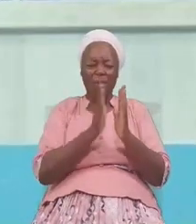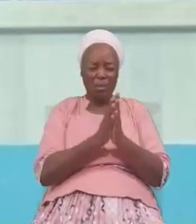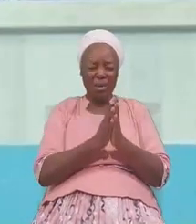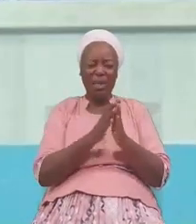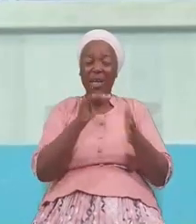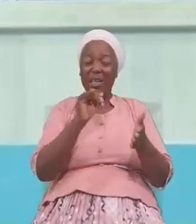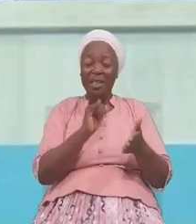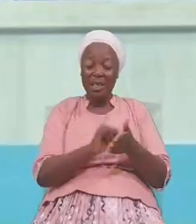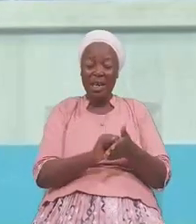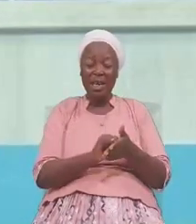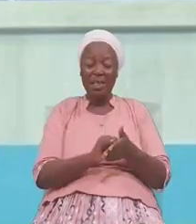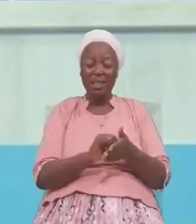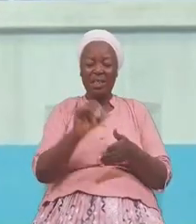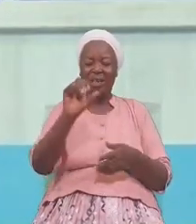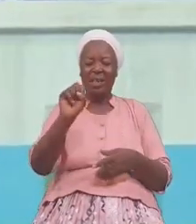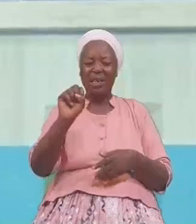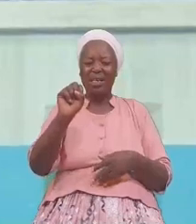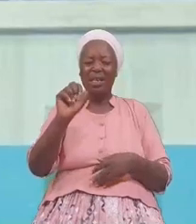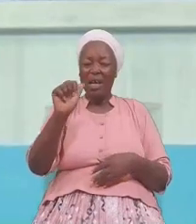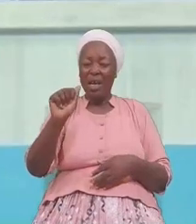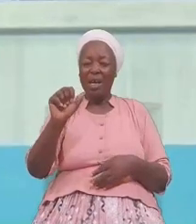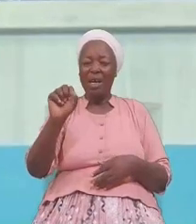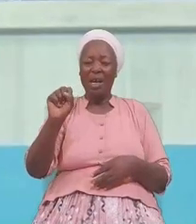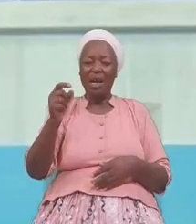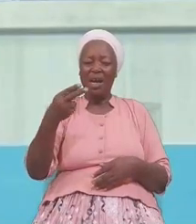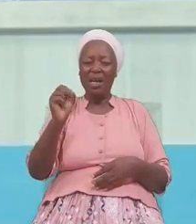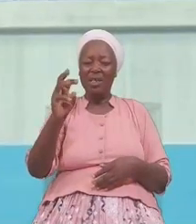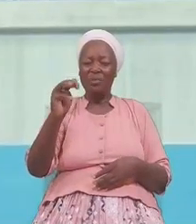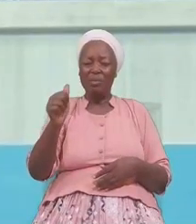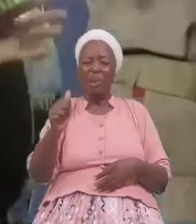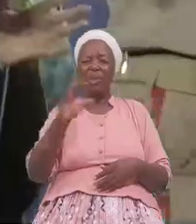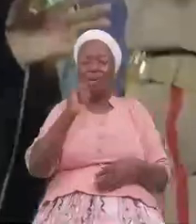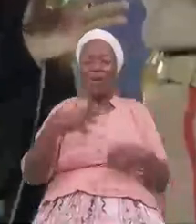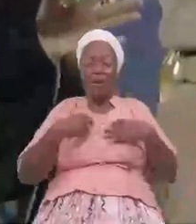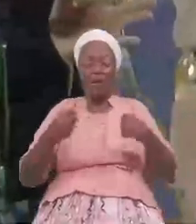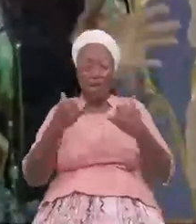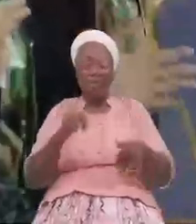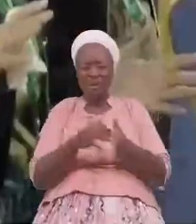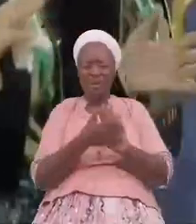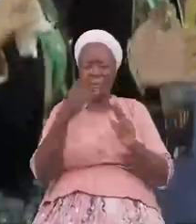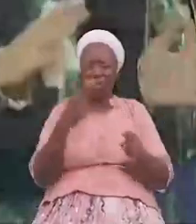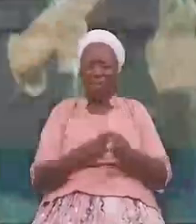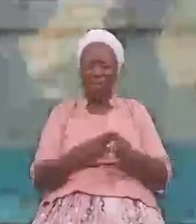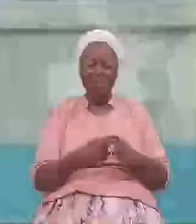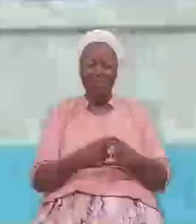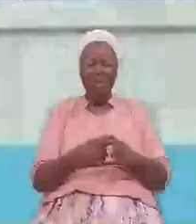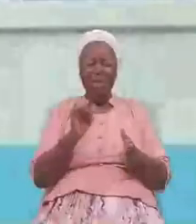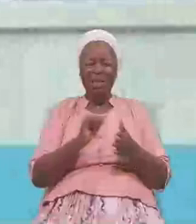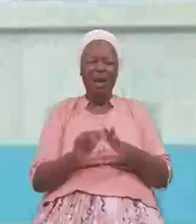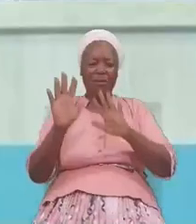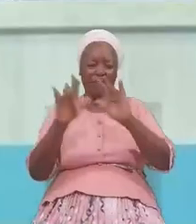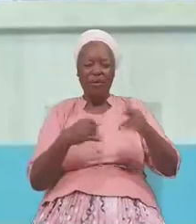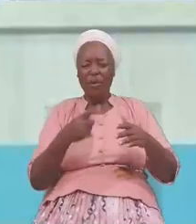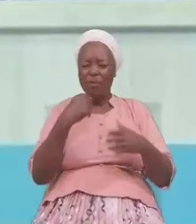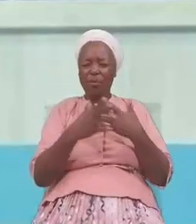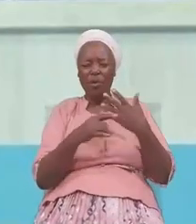l'asthme, tu es guéri maintenant au nom de Jésus. Perte de sang, dessèche maintenant au nom